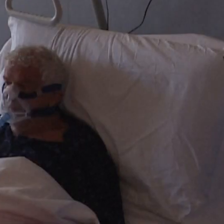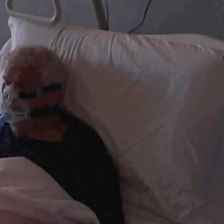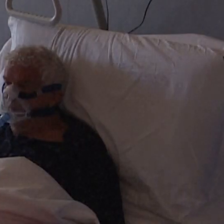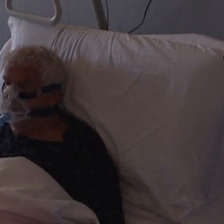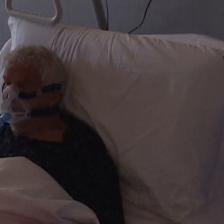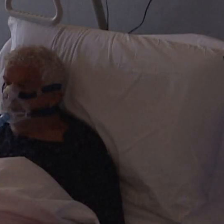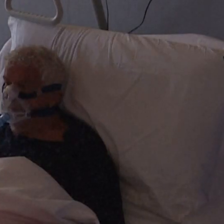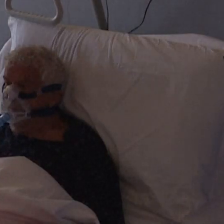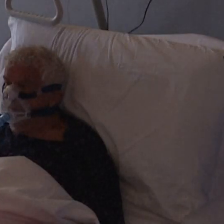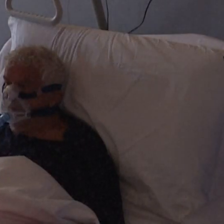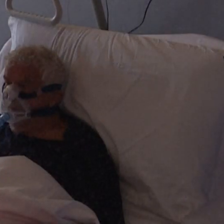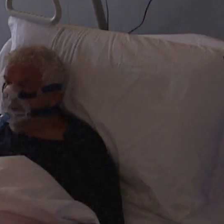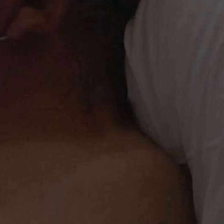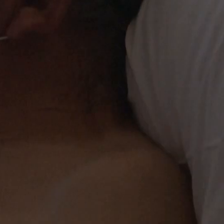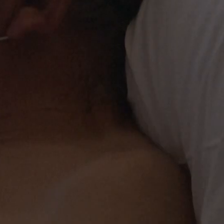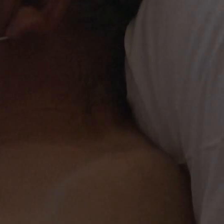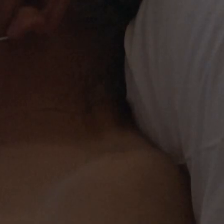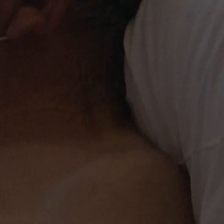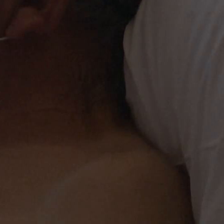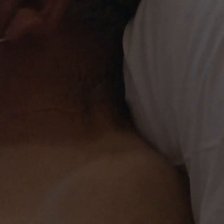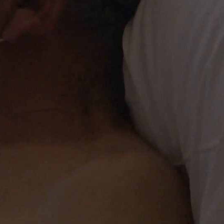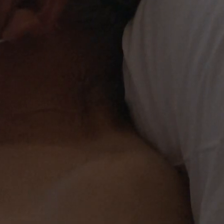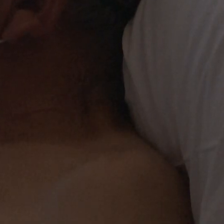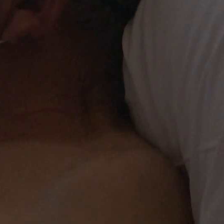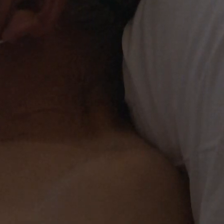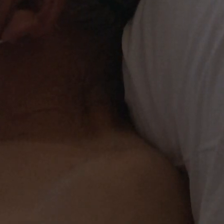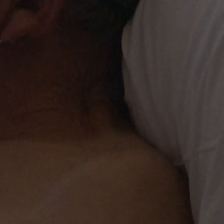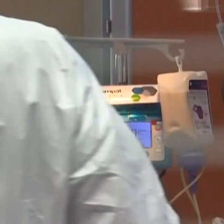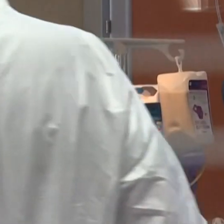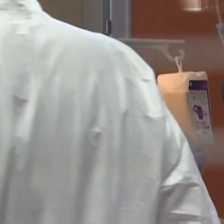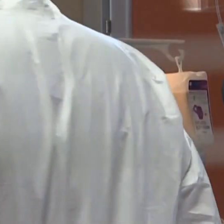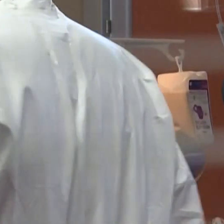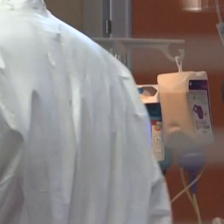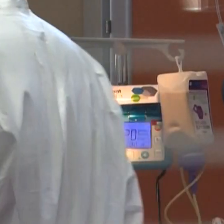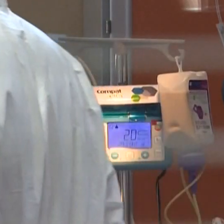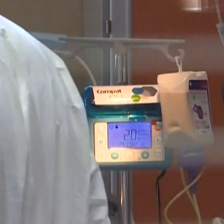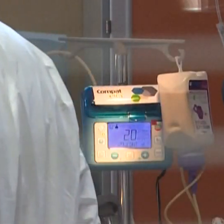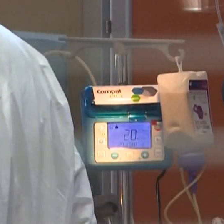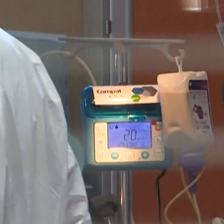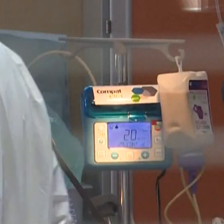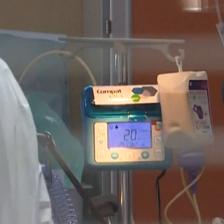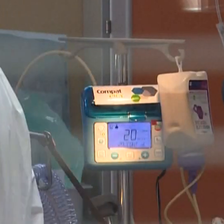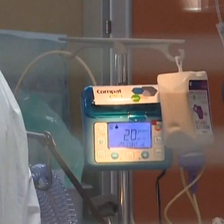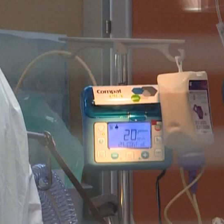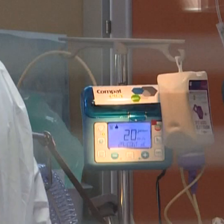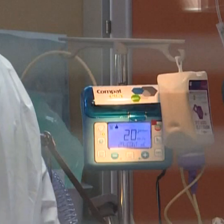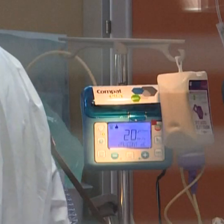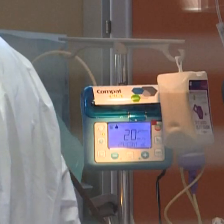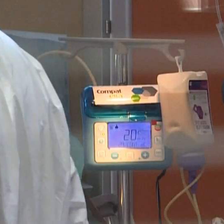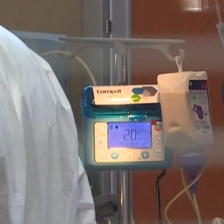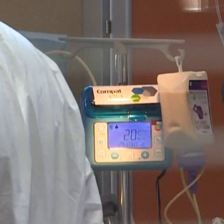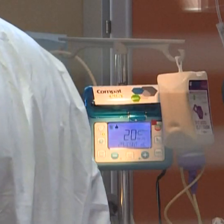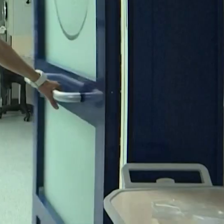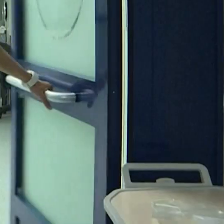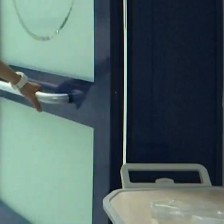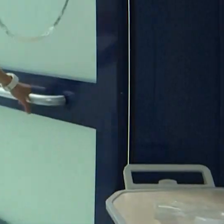V luči tega se pojavljajo težave v zvezi z zagotavljanjem ustrezne oskrbe. Tukaj so obremenitve zelo velike, ne samo pri